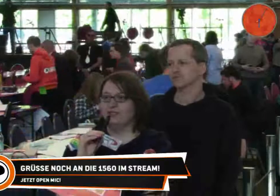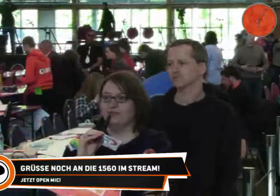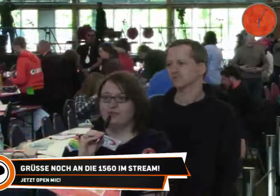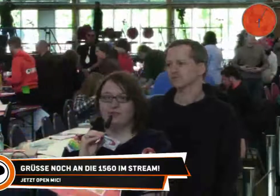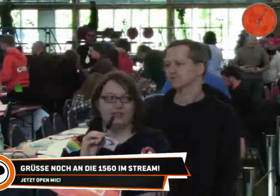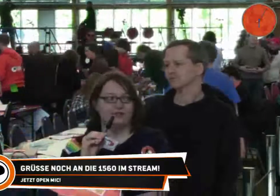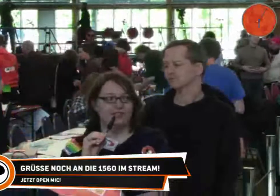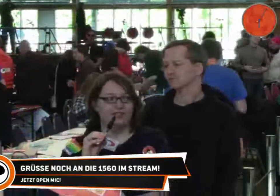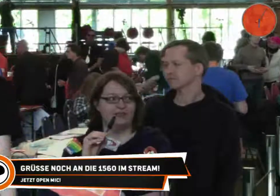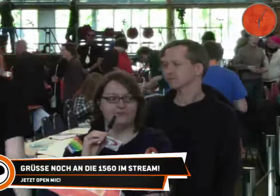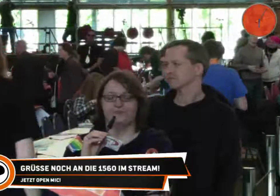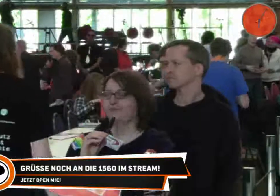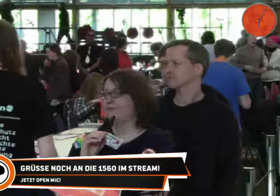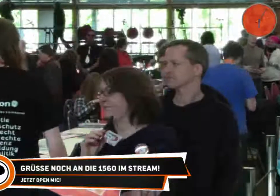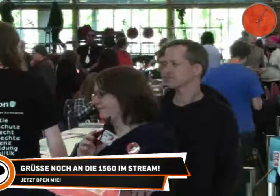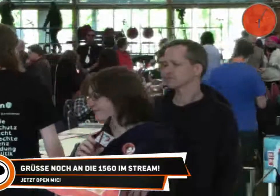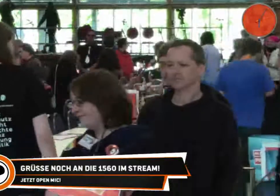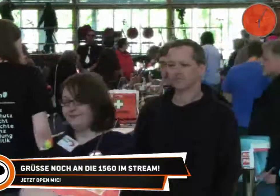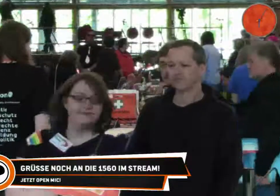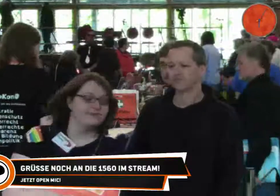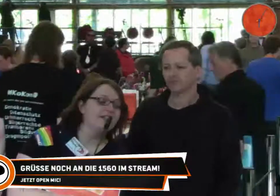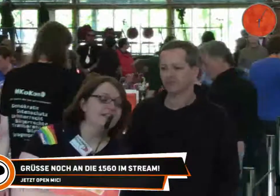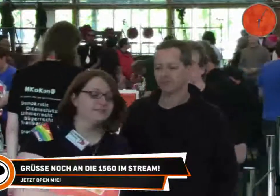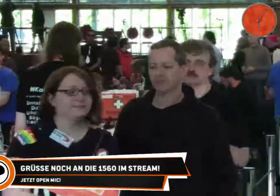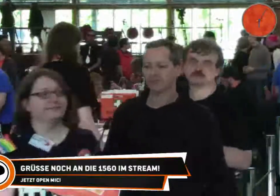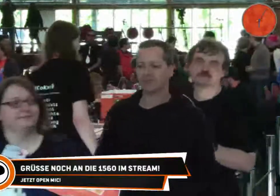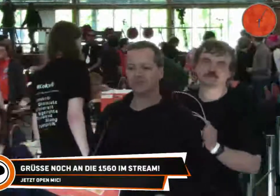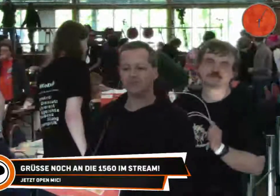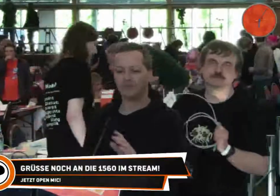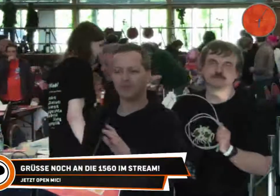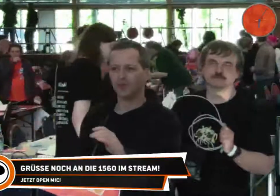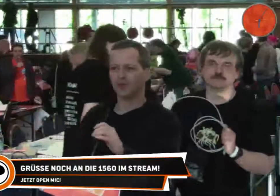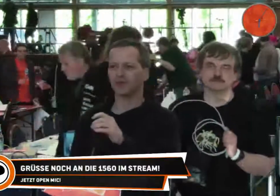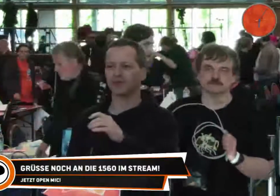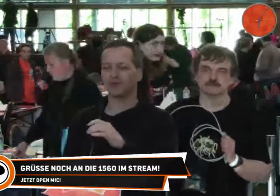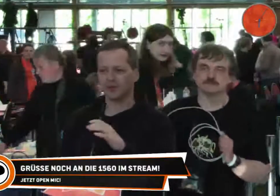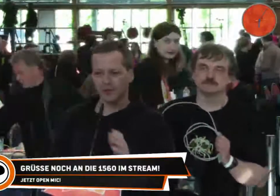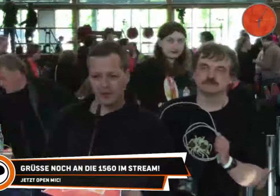Ludwig Feedback im Wiki danke